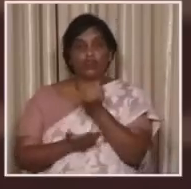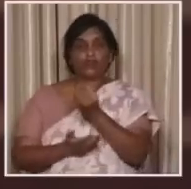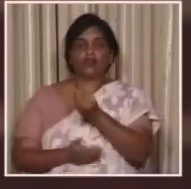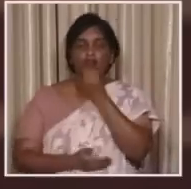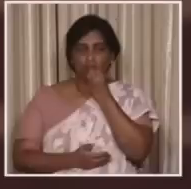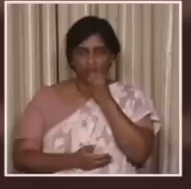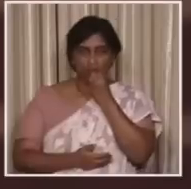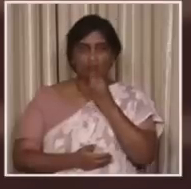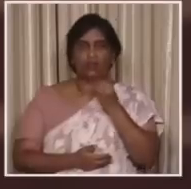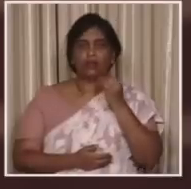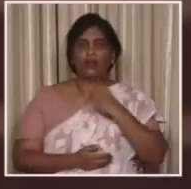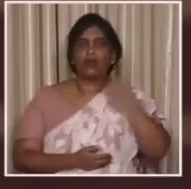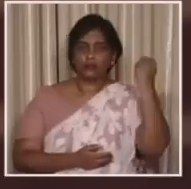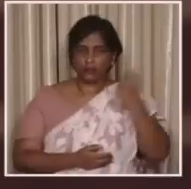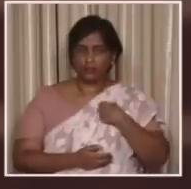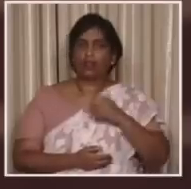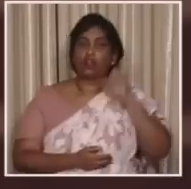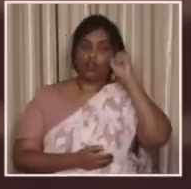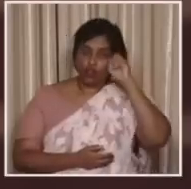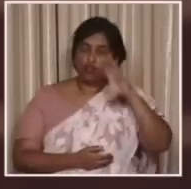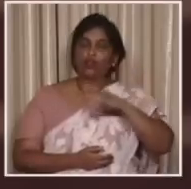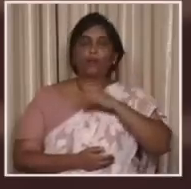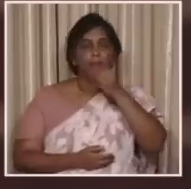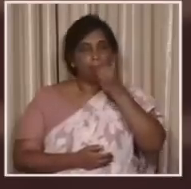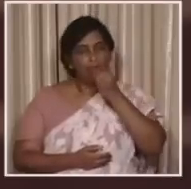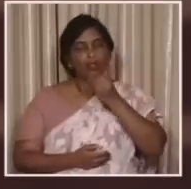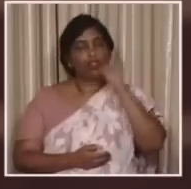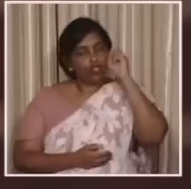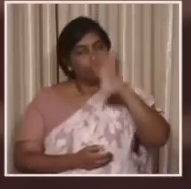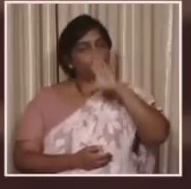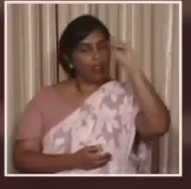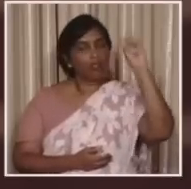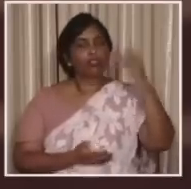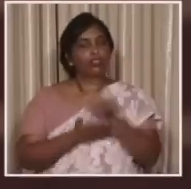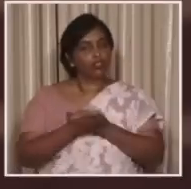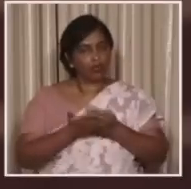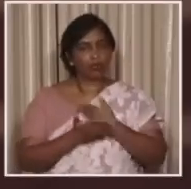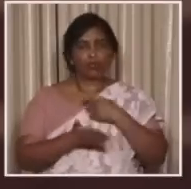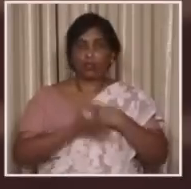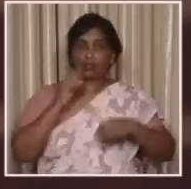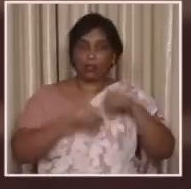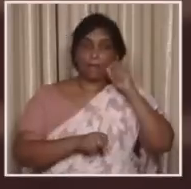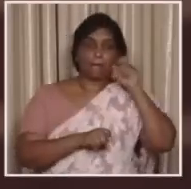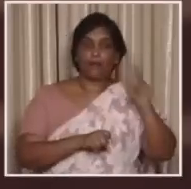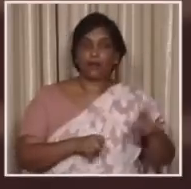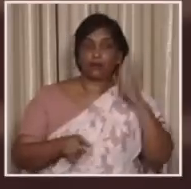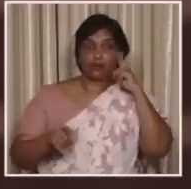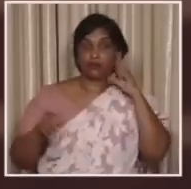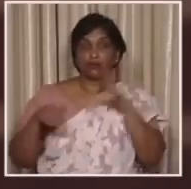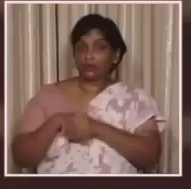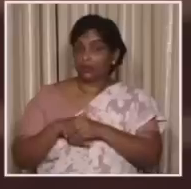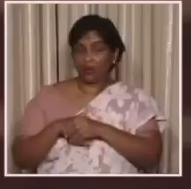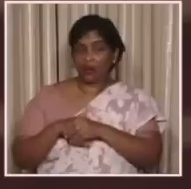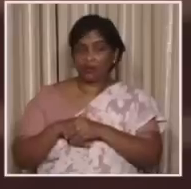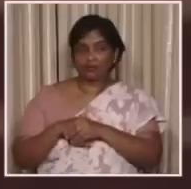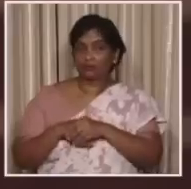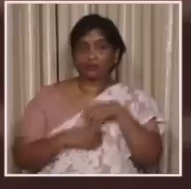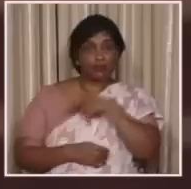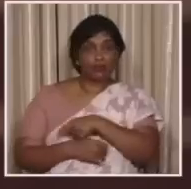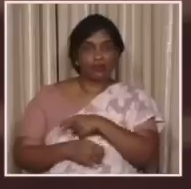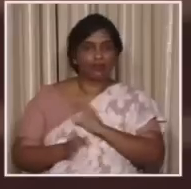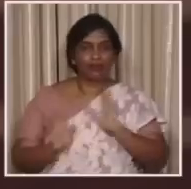කිව්වා. මම රැසිමල් කිව්වා මම තුන් වෙනමත් කරනවා කිව්වා තෝසේ. මම දේශපාලනය කරන්නේ මිනිසුන්ට මිස මගේ නෝන හින්දා